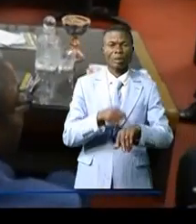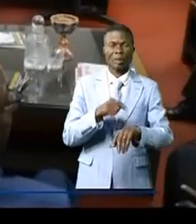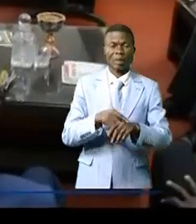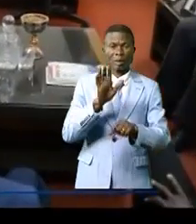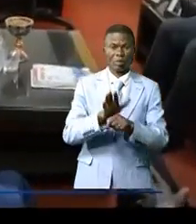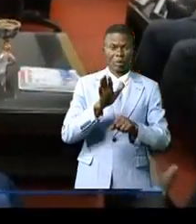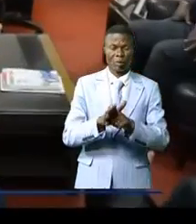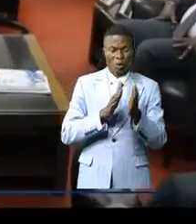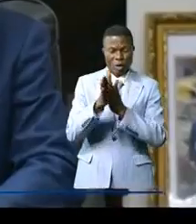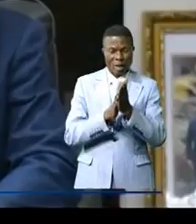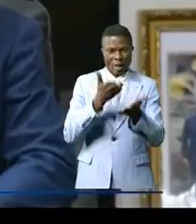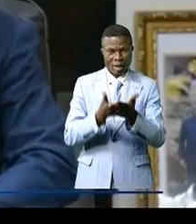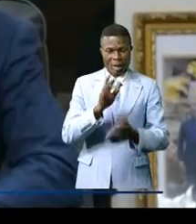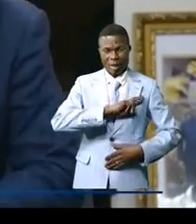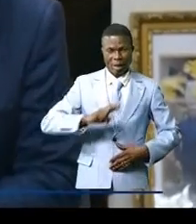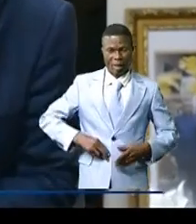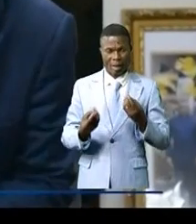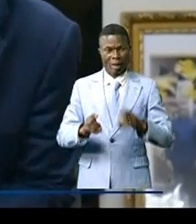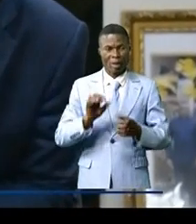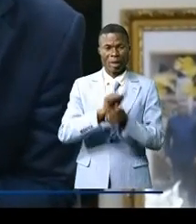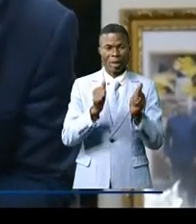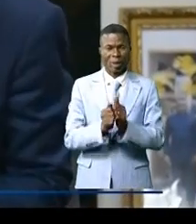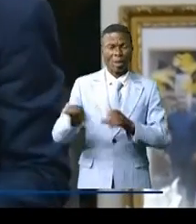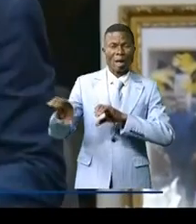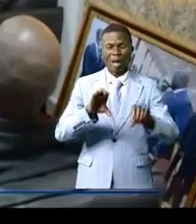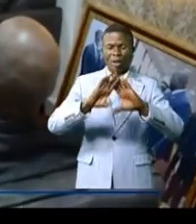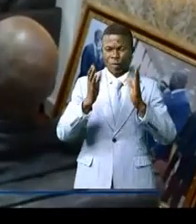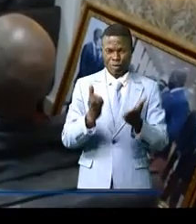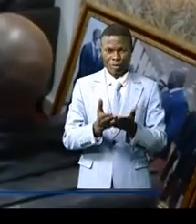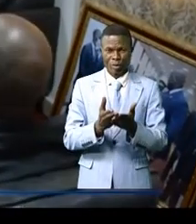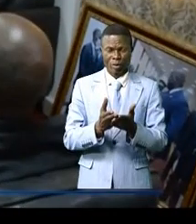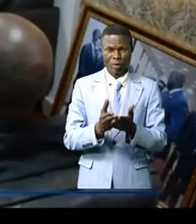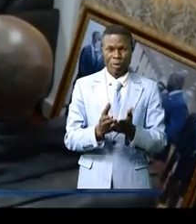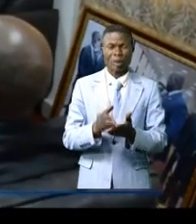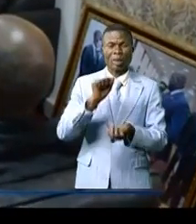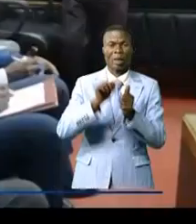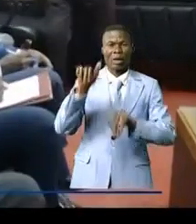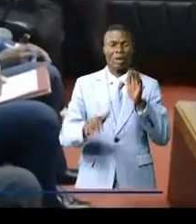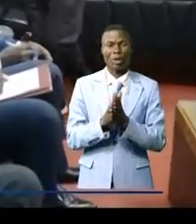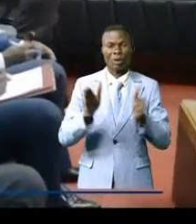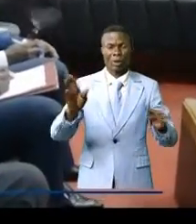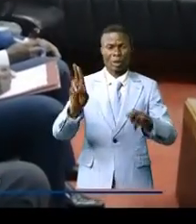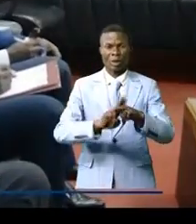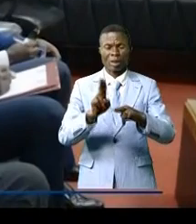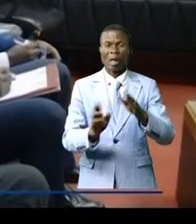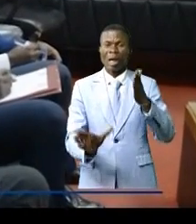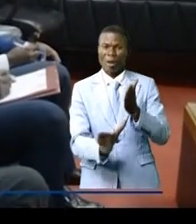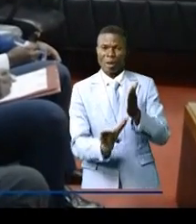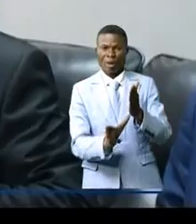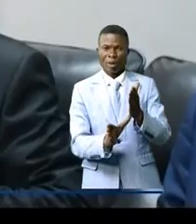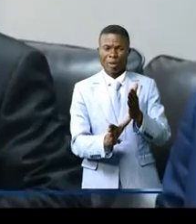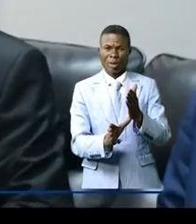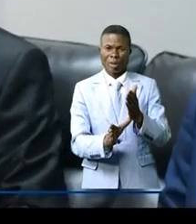sur la RDC dans l'implémentation de ses activités. Propos de son secrétaire exécutif adjoint,